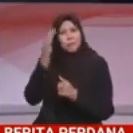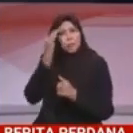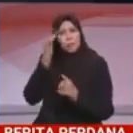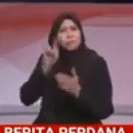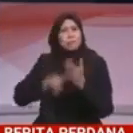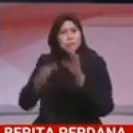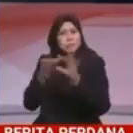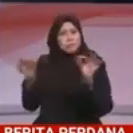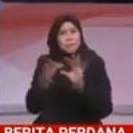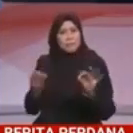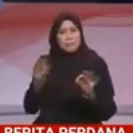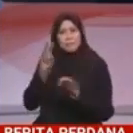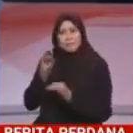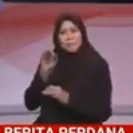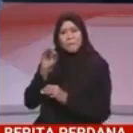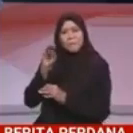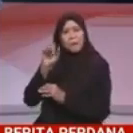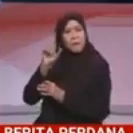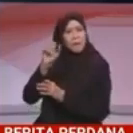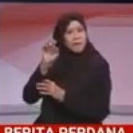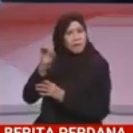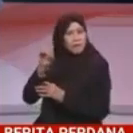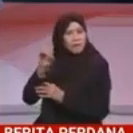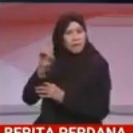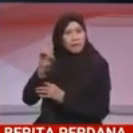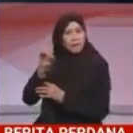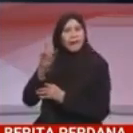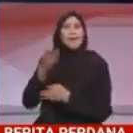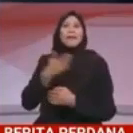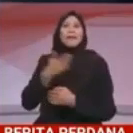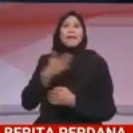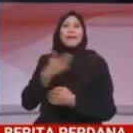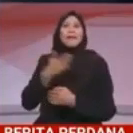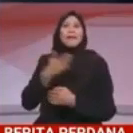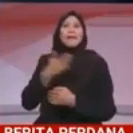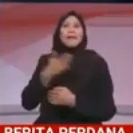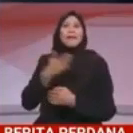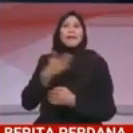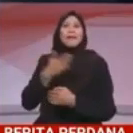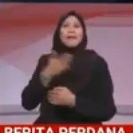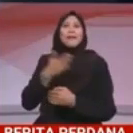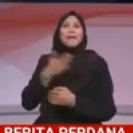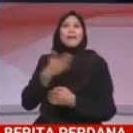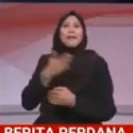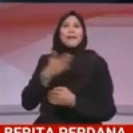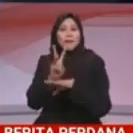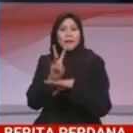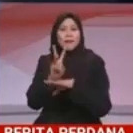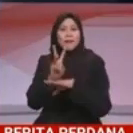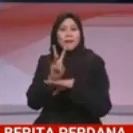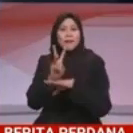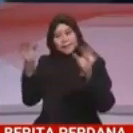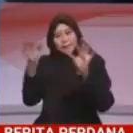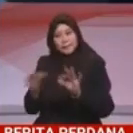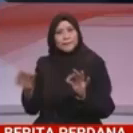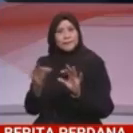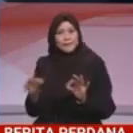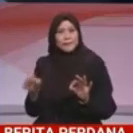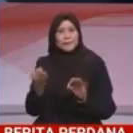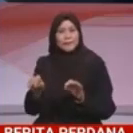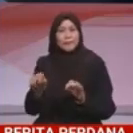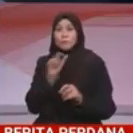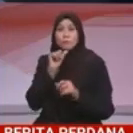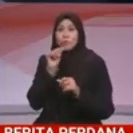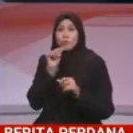sebalik Mima Land, perlu tengok cerita ni dengan kira olahan cerita, walaupun ini bukan berdasarkan